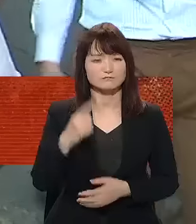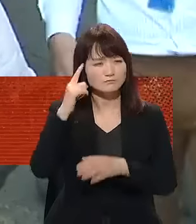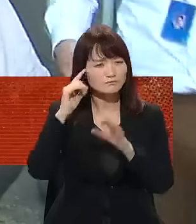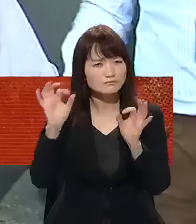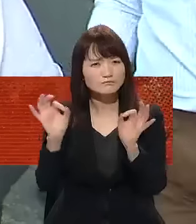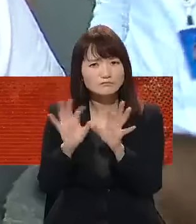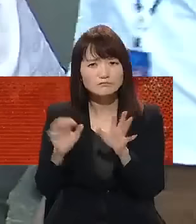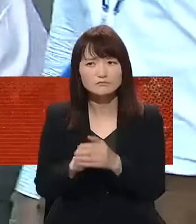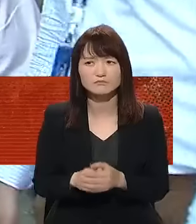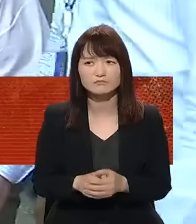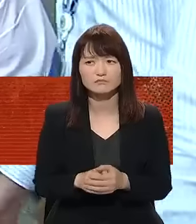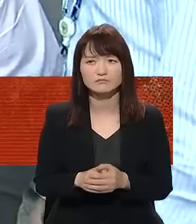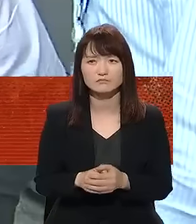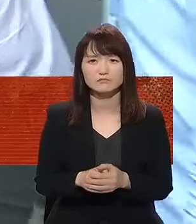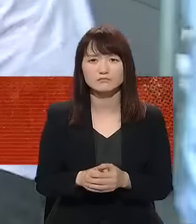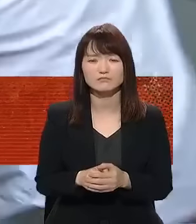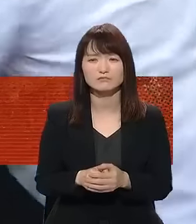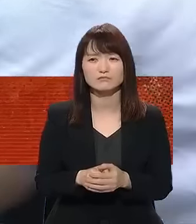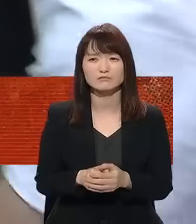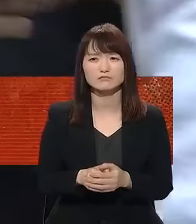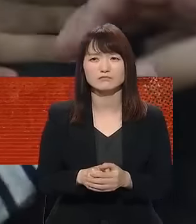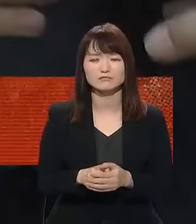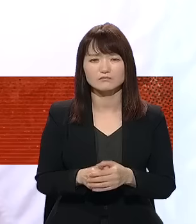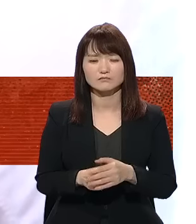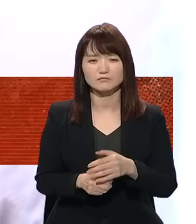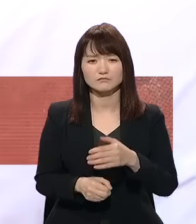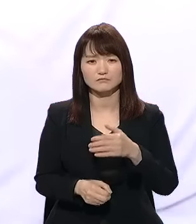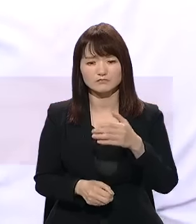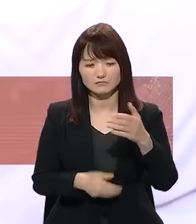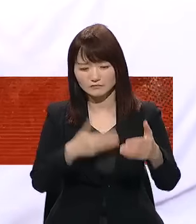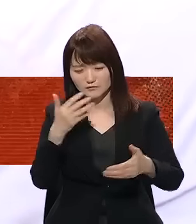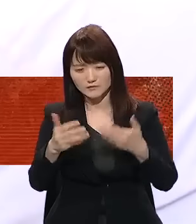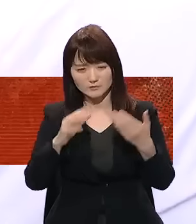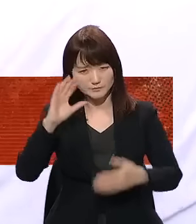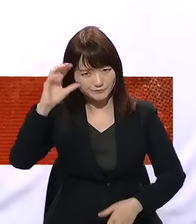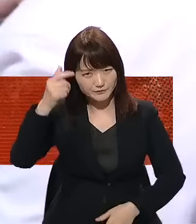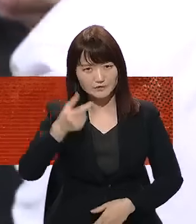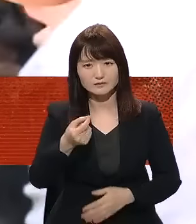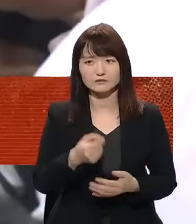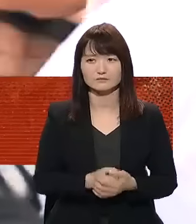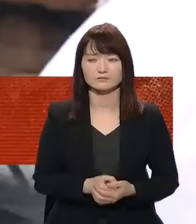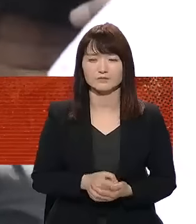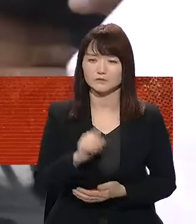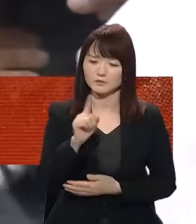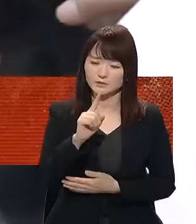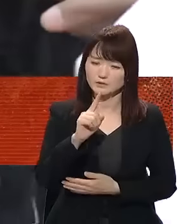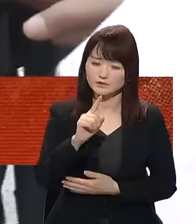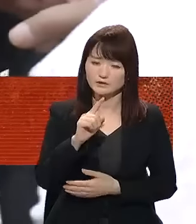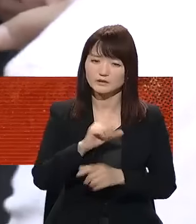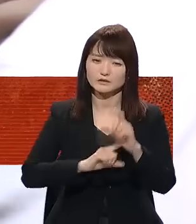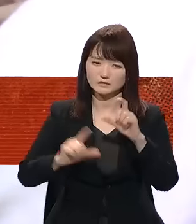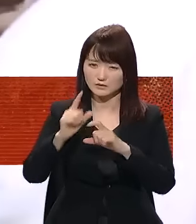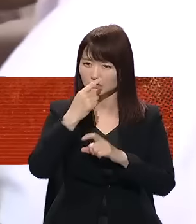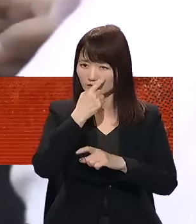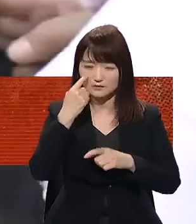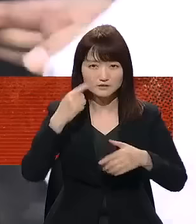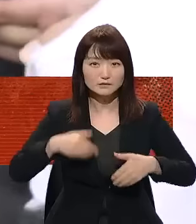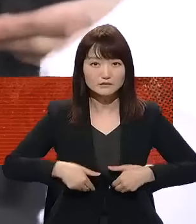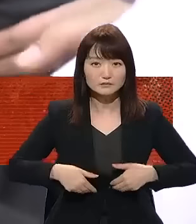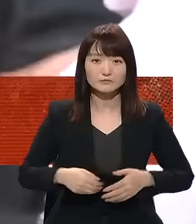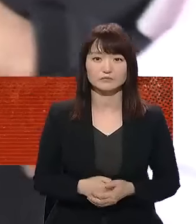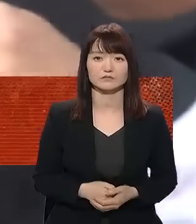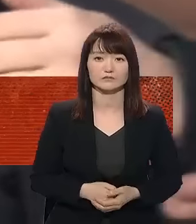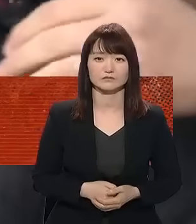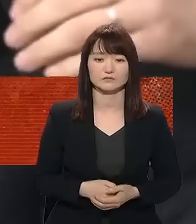범행 가담이 우발적이라고 재판부는 봤던 거 같고 참작할 사유가 있다고 봐서 아니 춥다 빨리